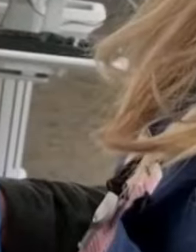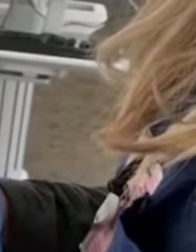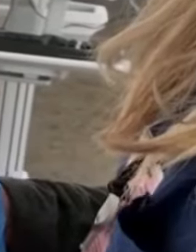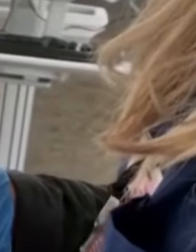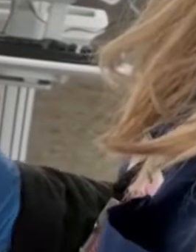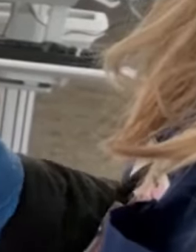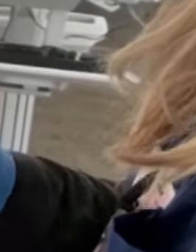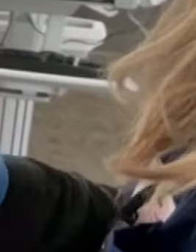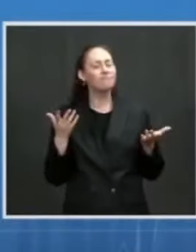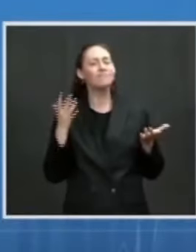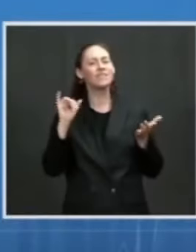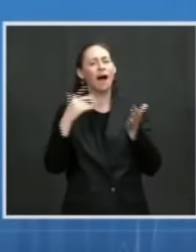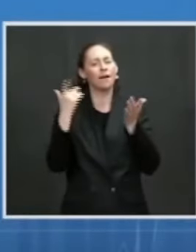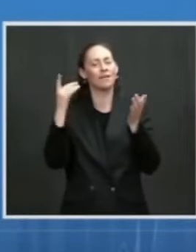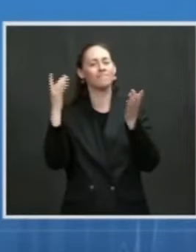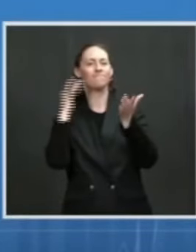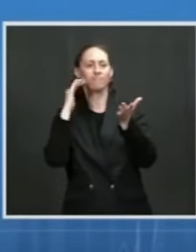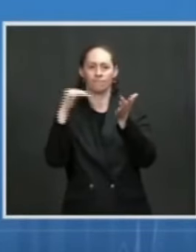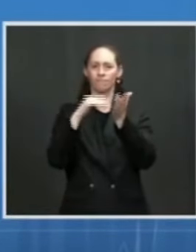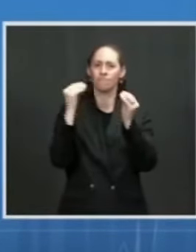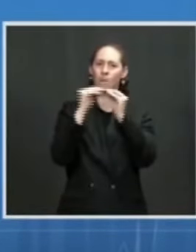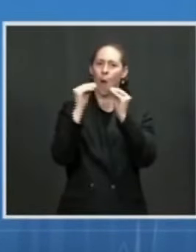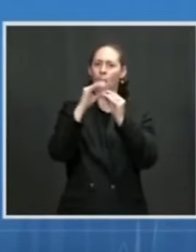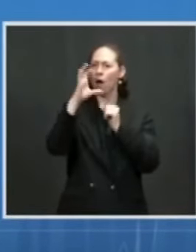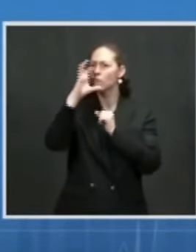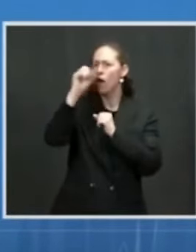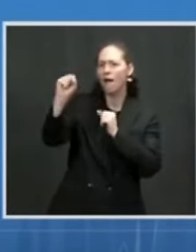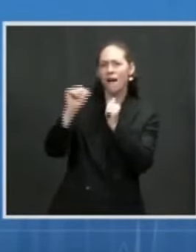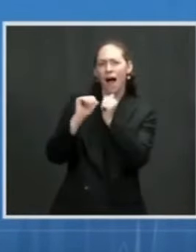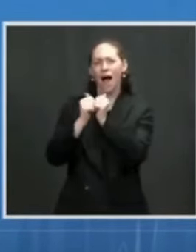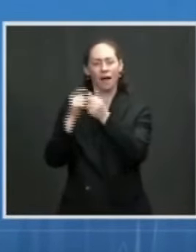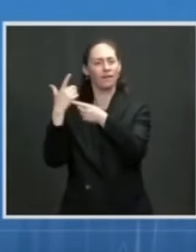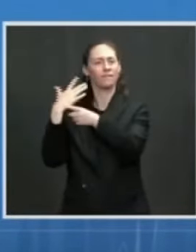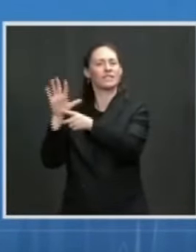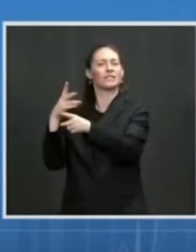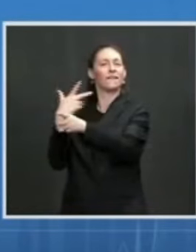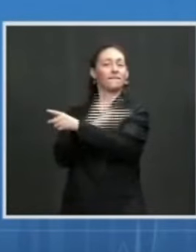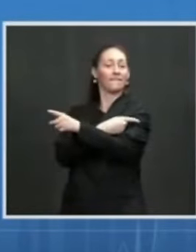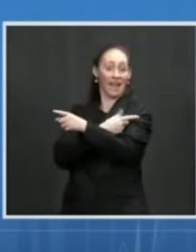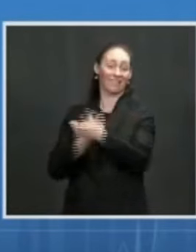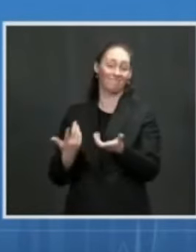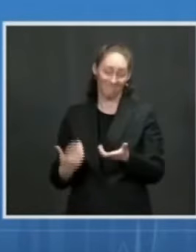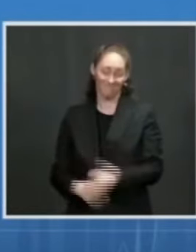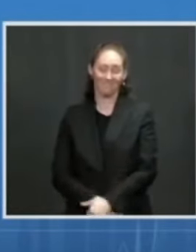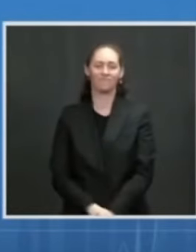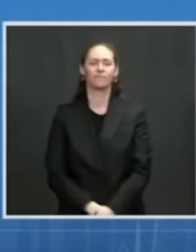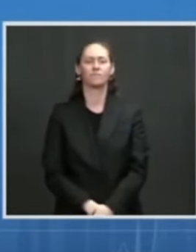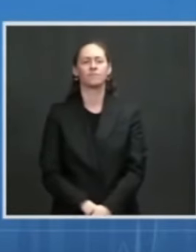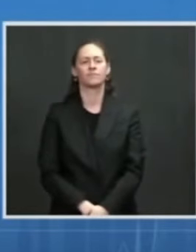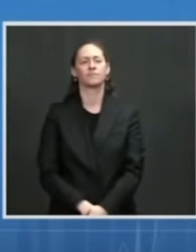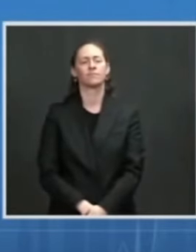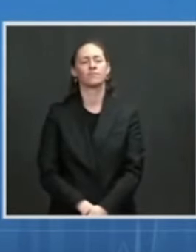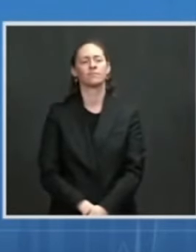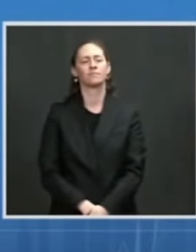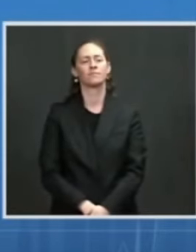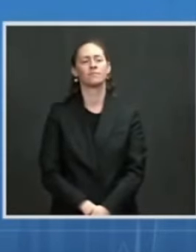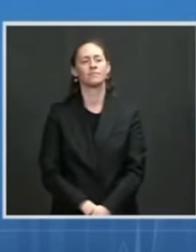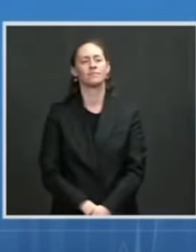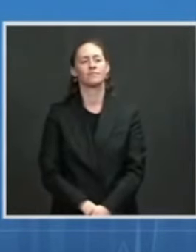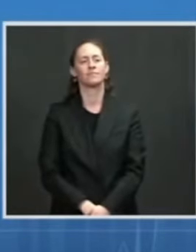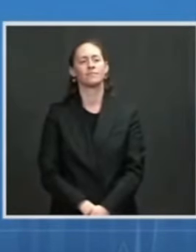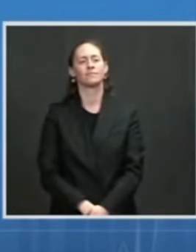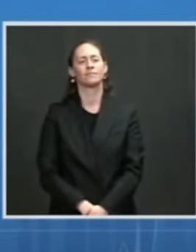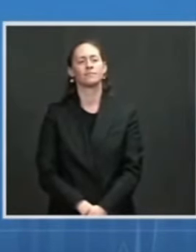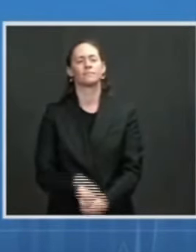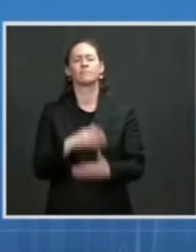magpabakuna. These dating apps will now allow vaccinated people to display badges which show their vaccination status, filter specifically